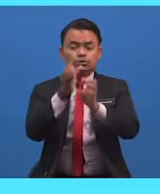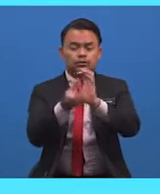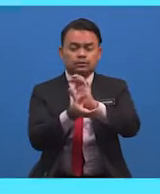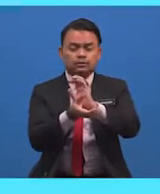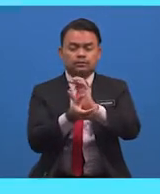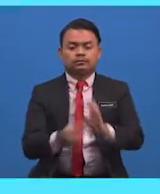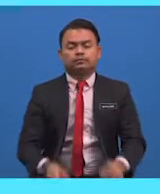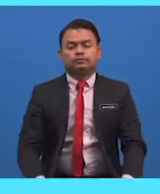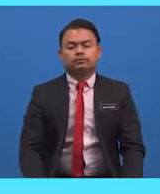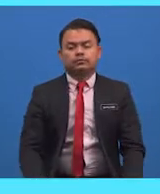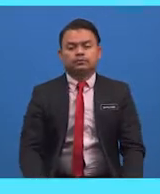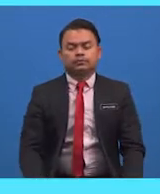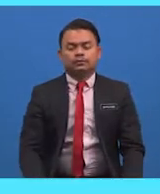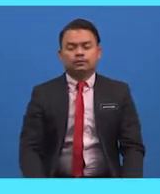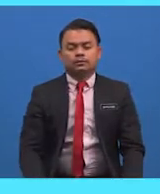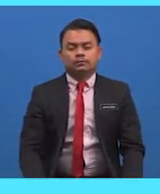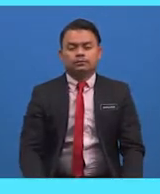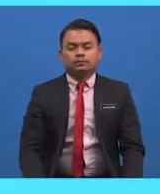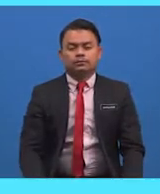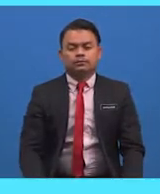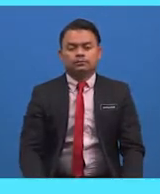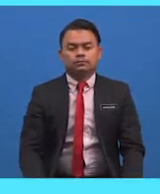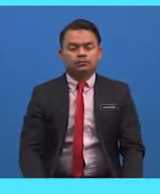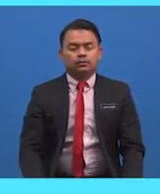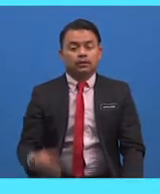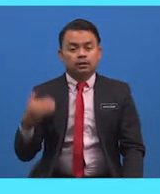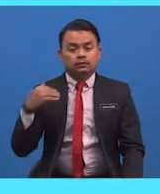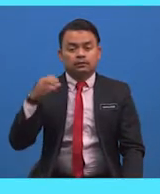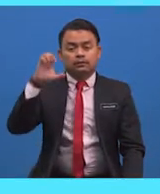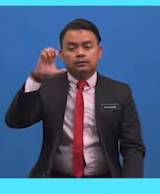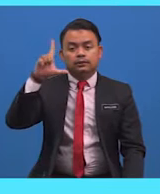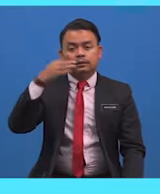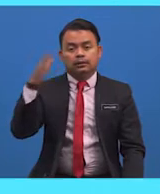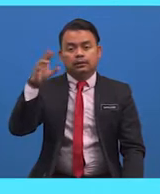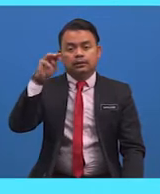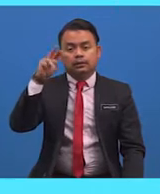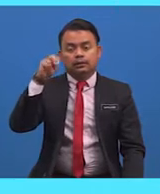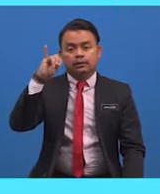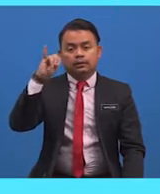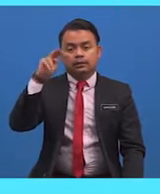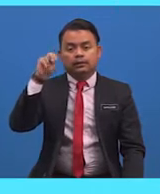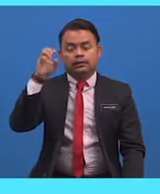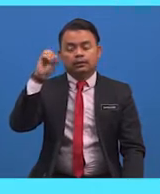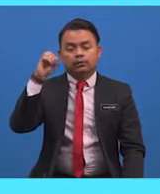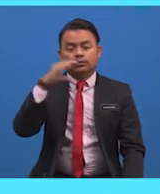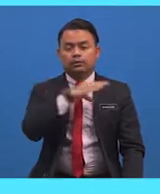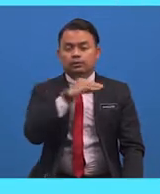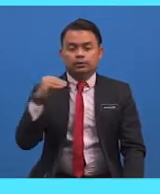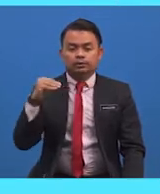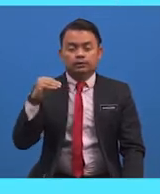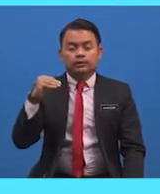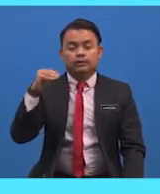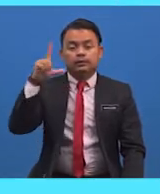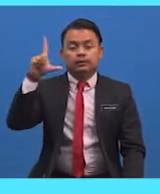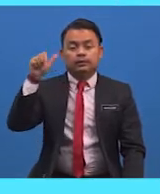fenomena cuaca ekstrim seperti kejadian El Nino dan La Nina yang boleh menyebabkan kejadian kemarau yang